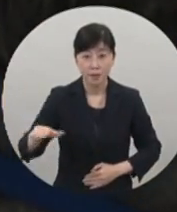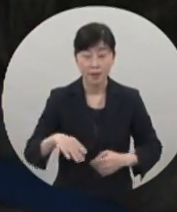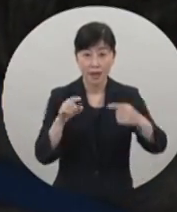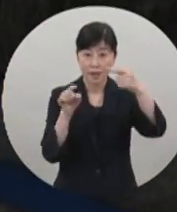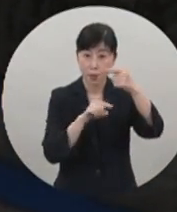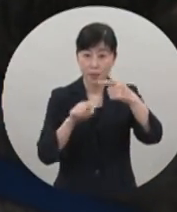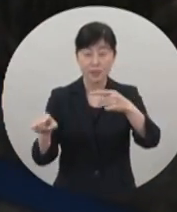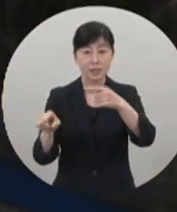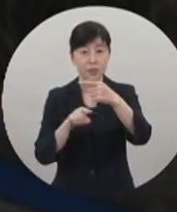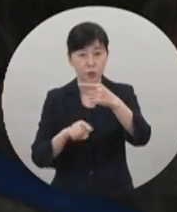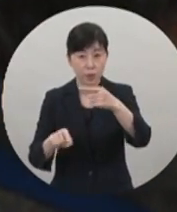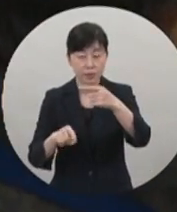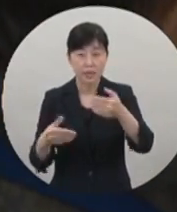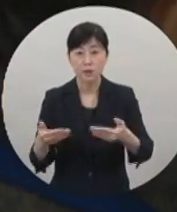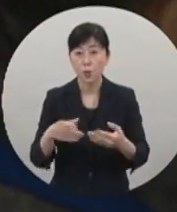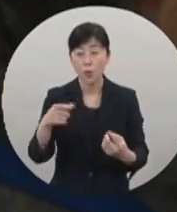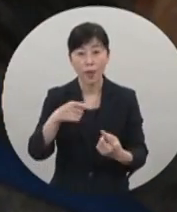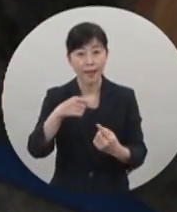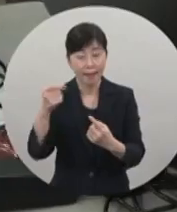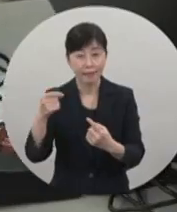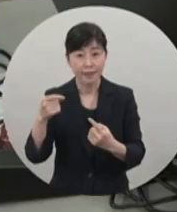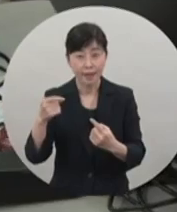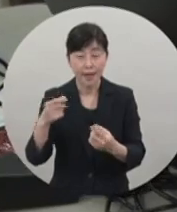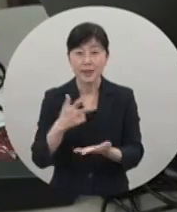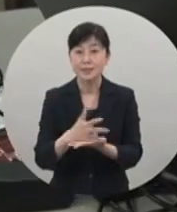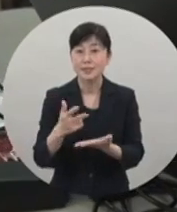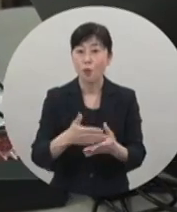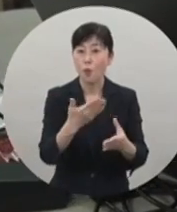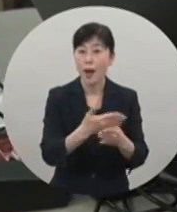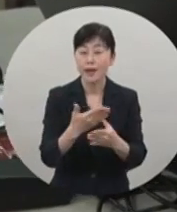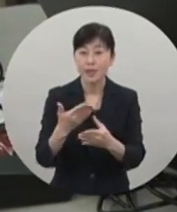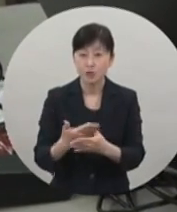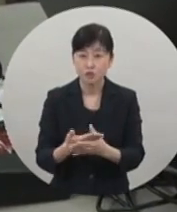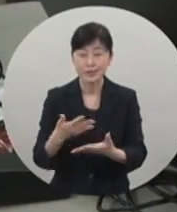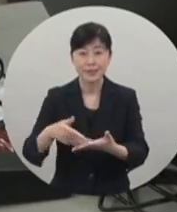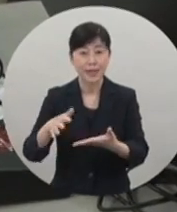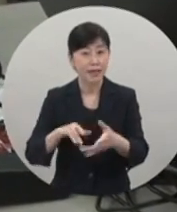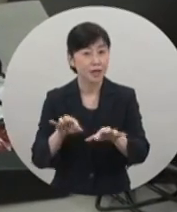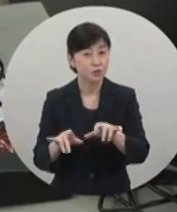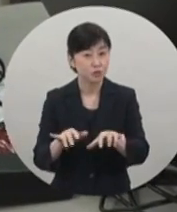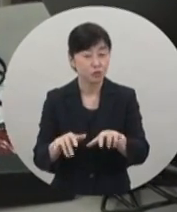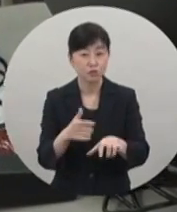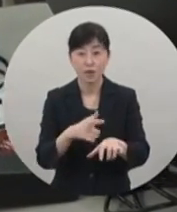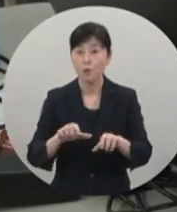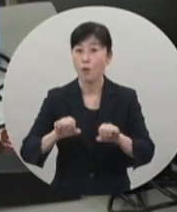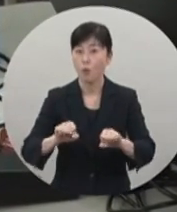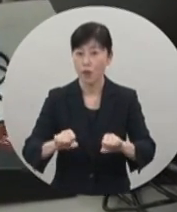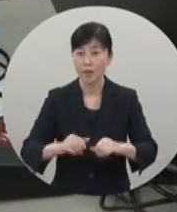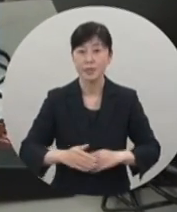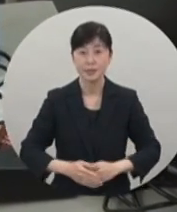皆それぞれに課題を決め、ファイリングやデータ入力などの作業を行います。